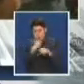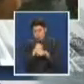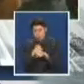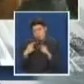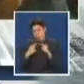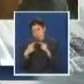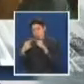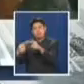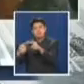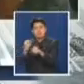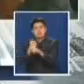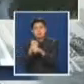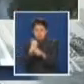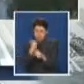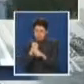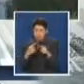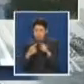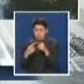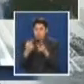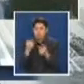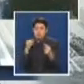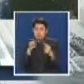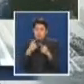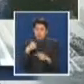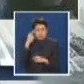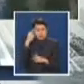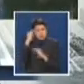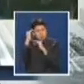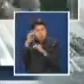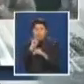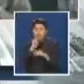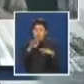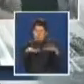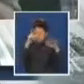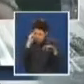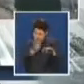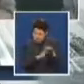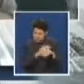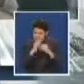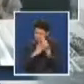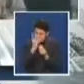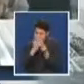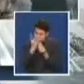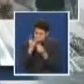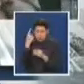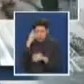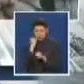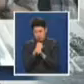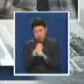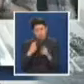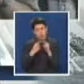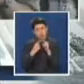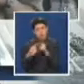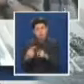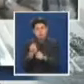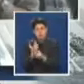ายพื้นที่เนี่ยยังเป็นเรื่องที่จะต้องทำไปอีกระยะหนึ่งโดยเฉพาะที่เราคาดการณ์ว่าจะท่วมขังอีกอาจจะหลายสัปดาห์นะฮะก็ต้องทำต่อเนื่อง